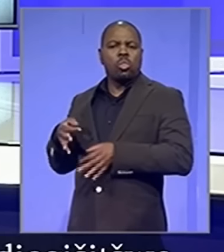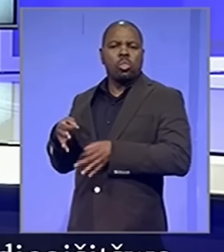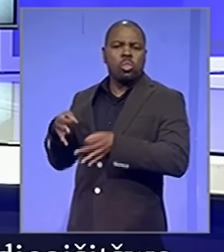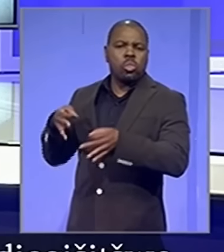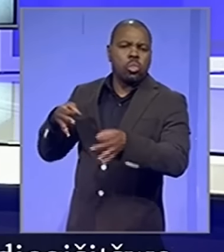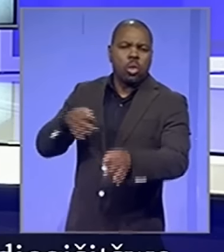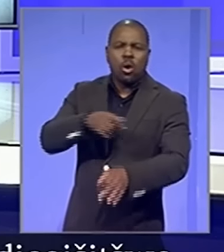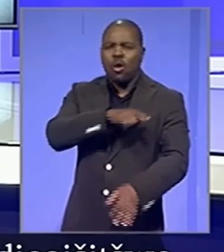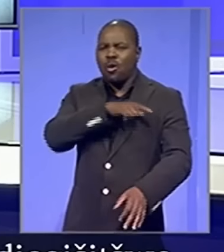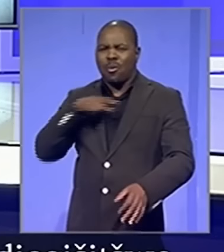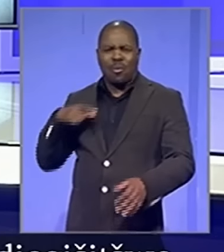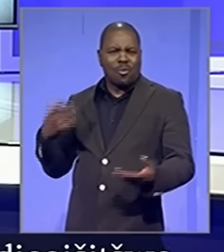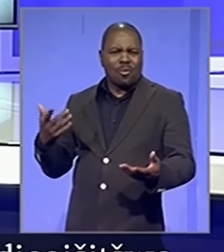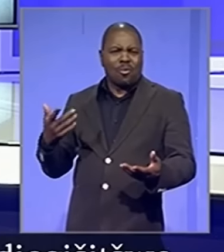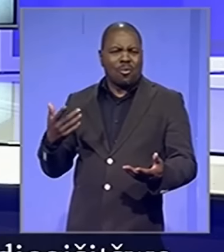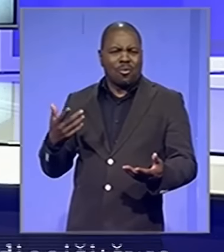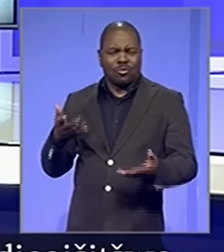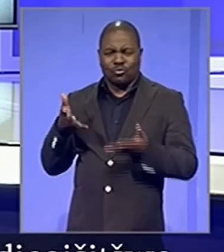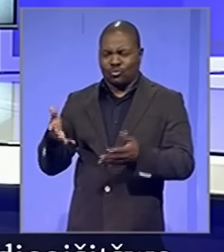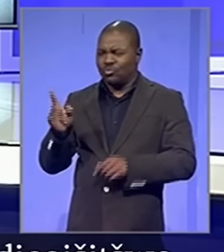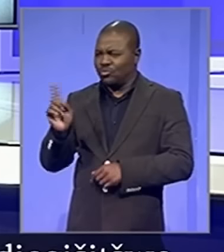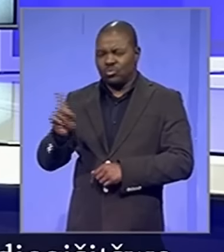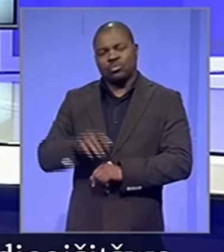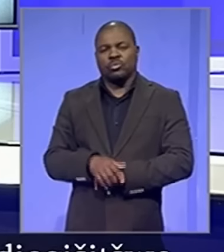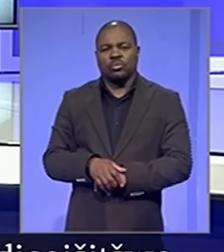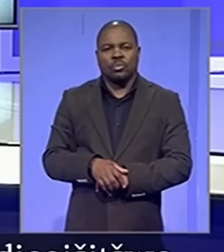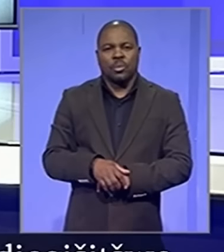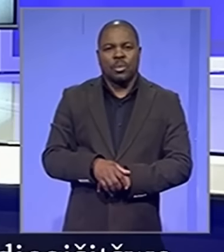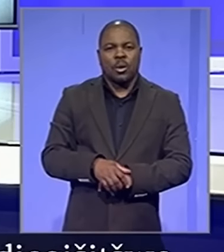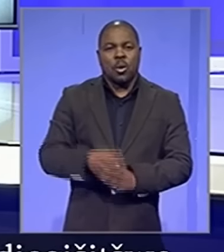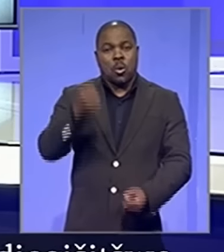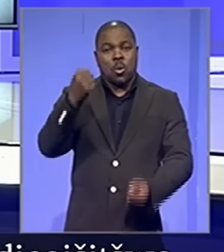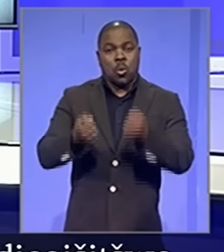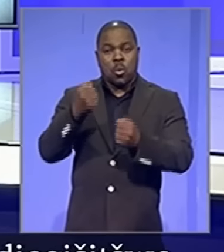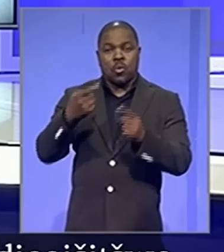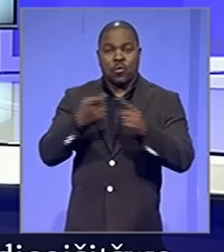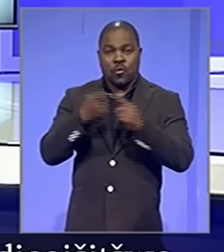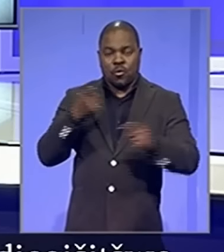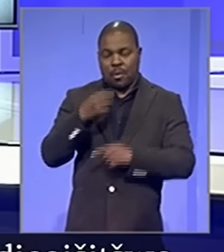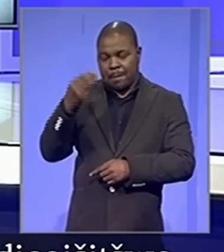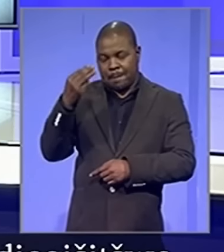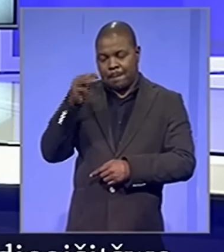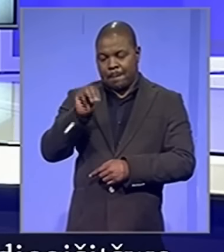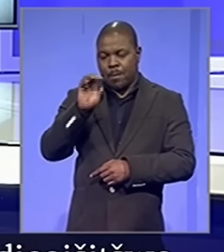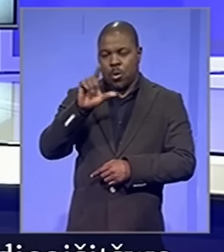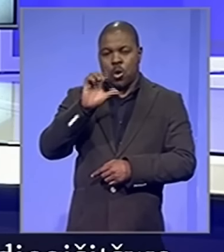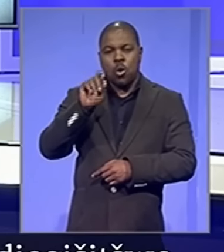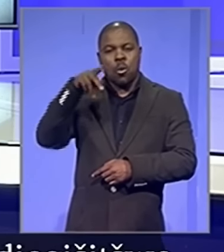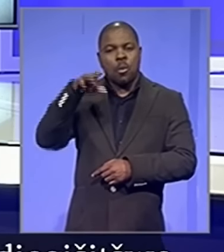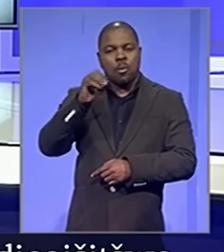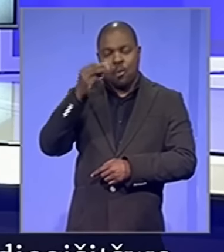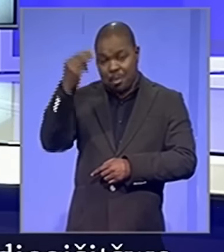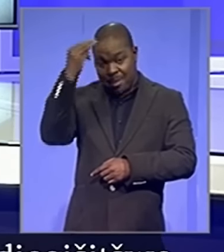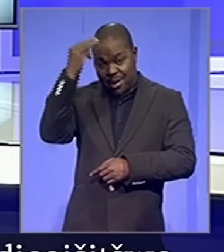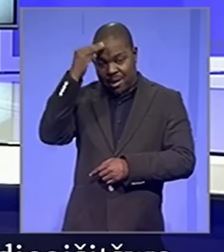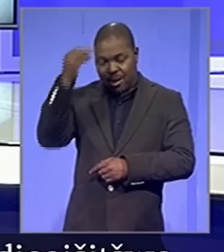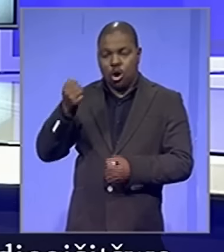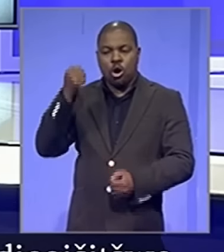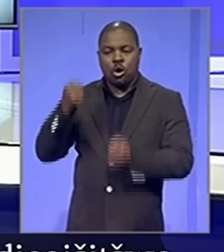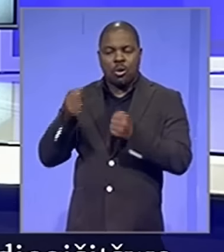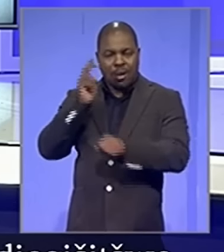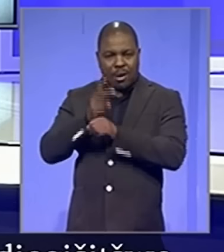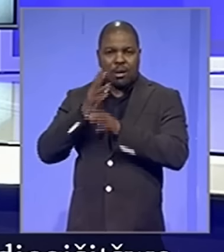e telele go feta ka moo o swanetšego go ba ka gona. Kgorotsheko ya magistrata wa molopo ka Mahikeng e šutišitše